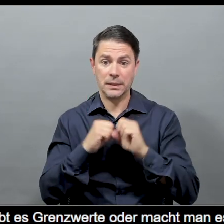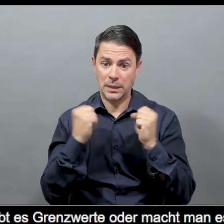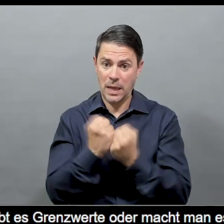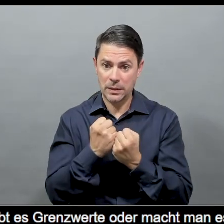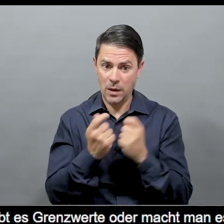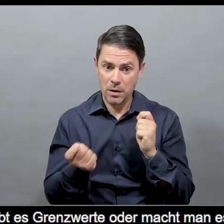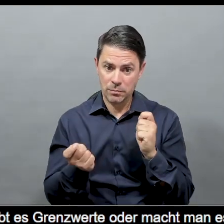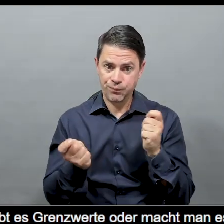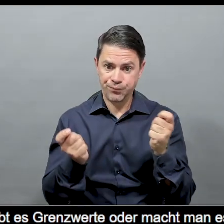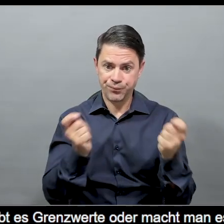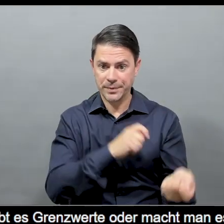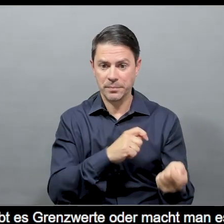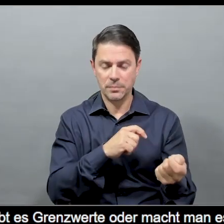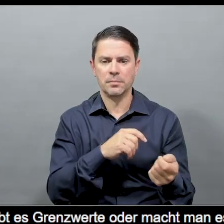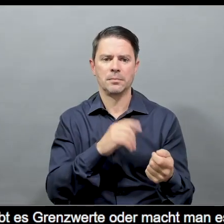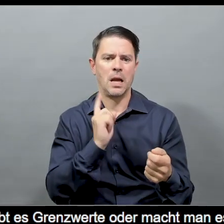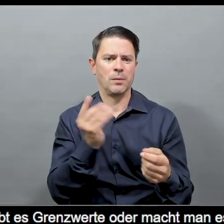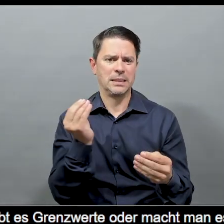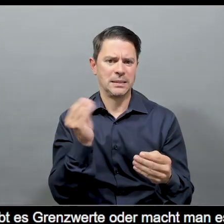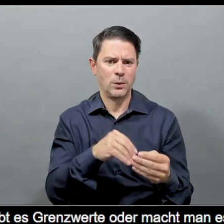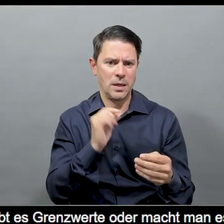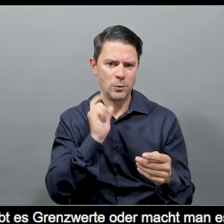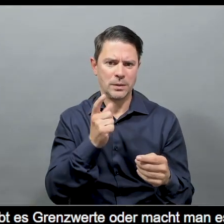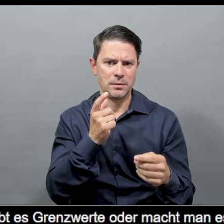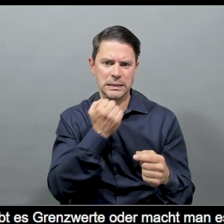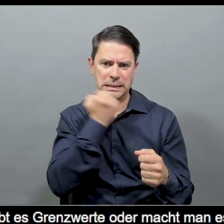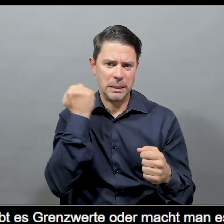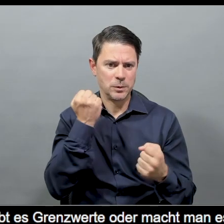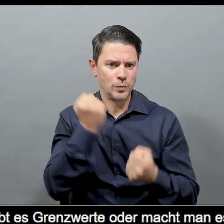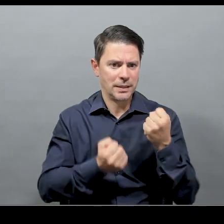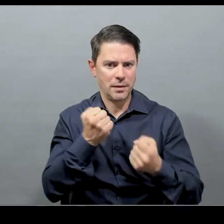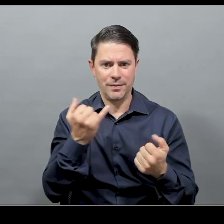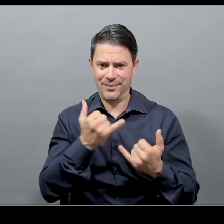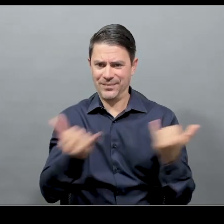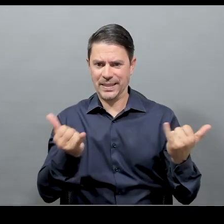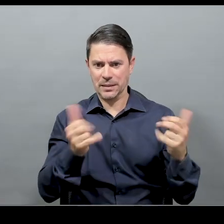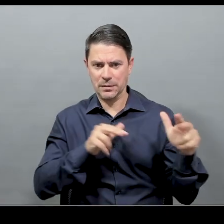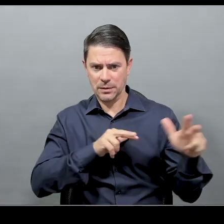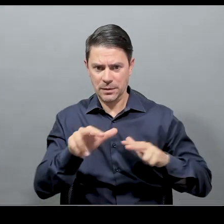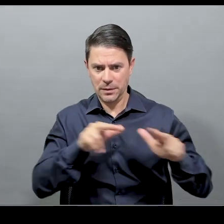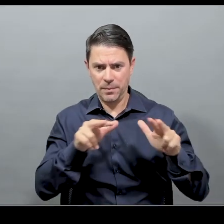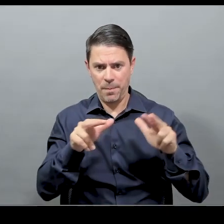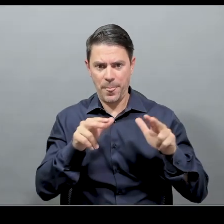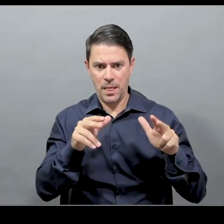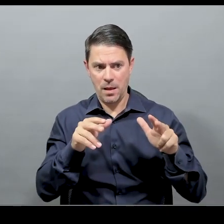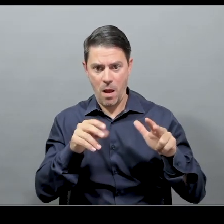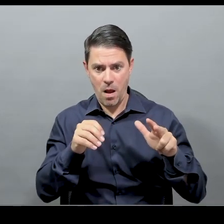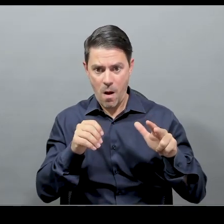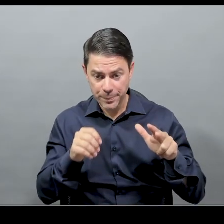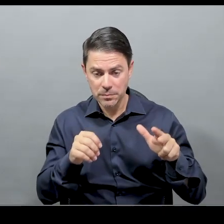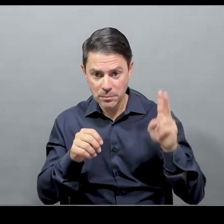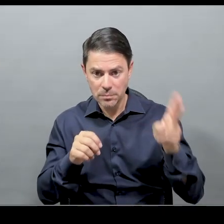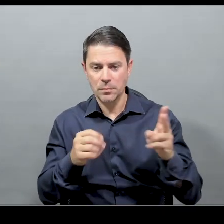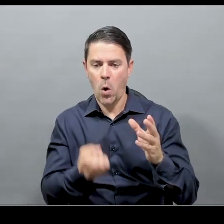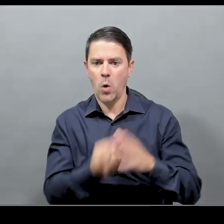-Regelung geht, die ja da theoretisch auch vorhanden ist oder andere. Der Bund gibt eben keine Handreichung dafür, ab wann was passieren sollte.